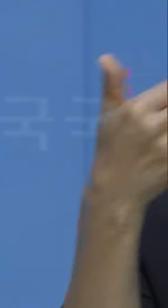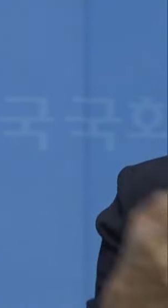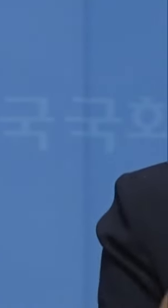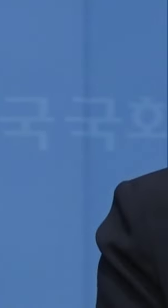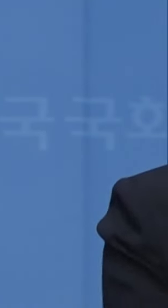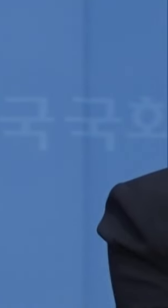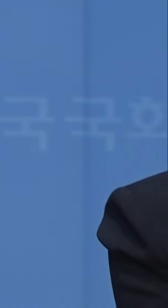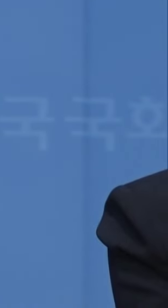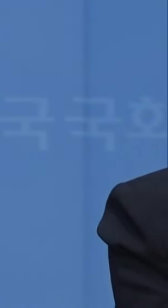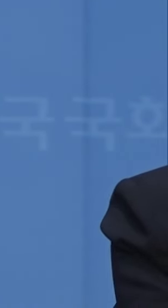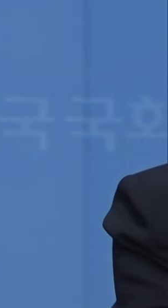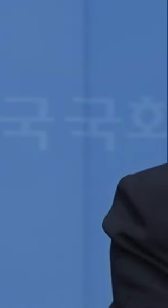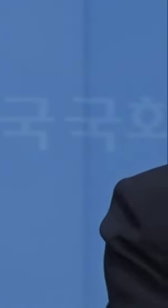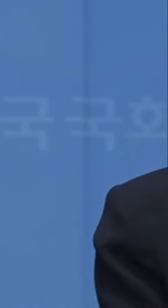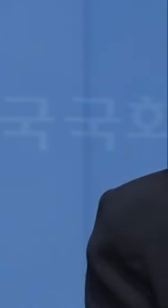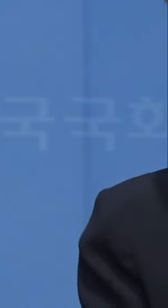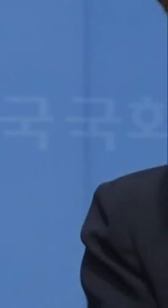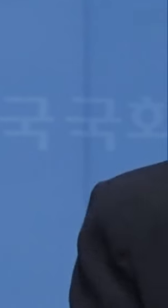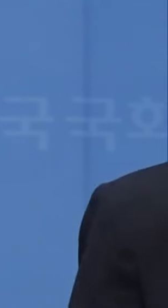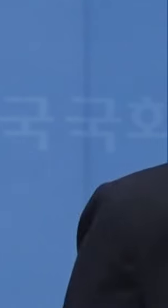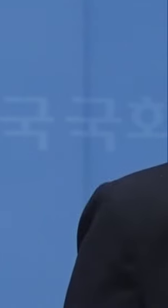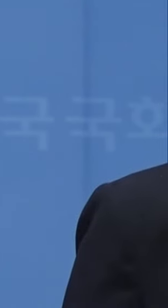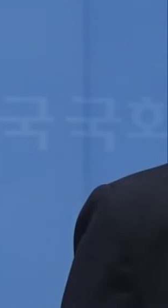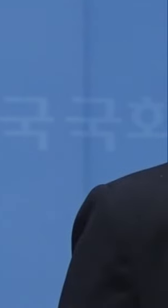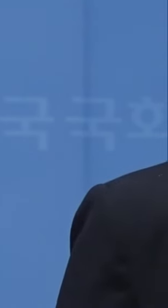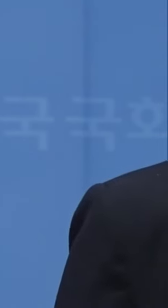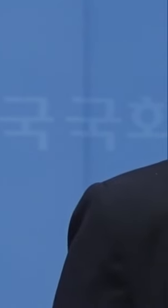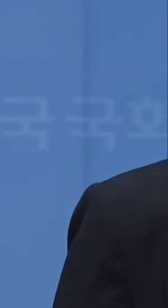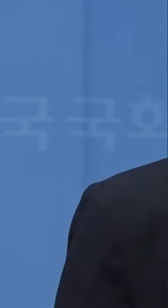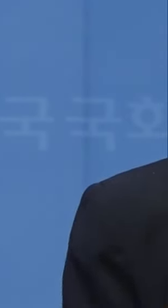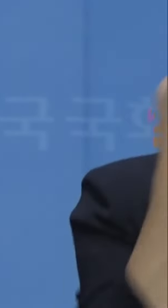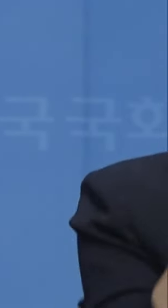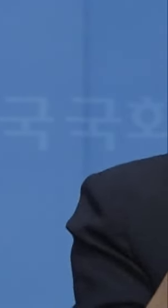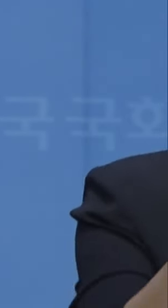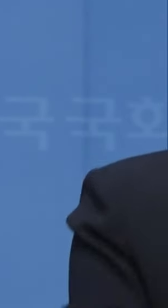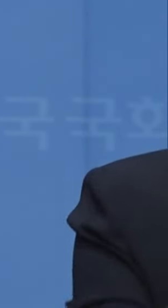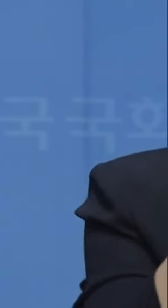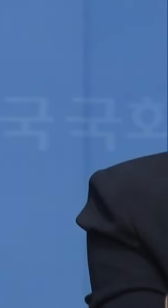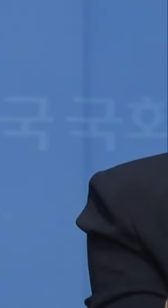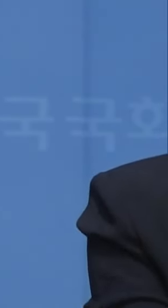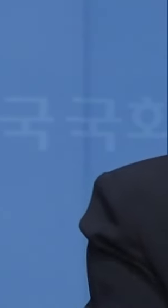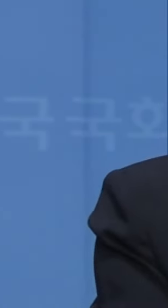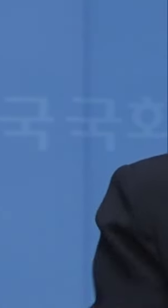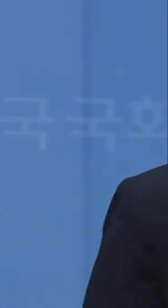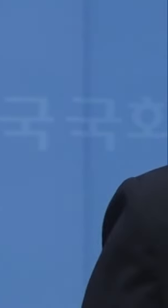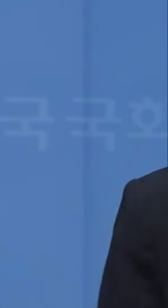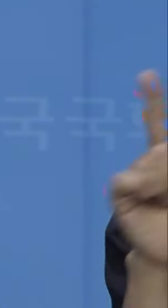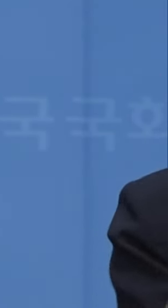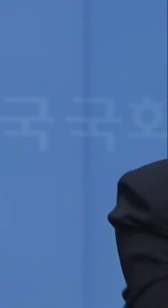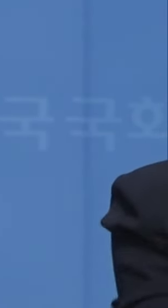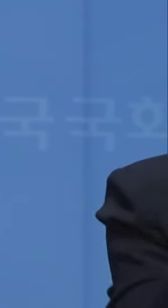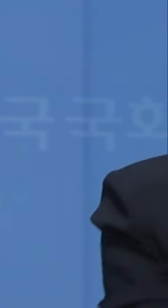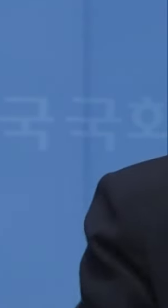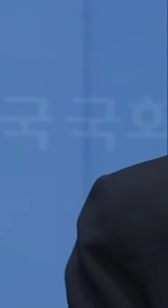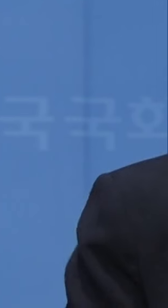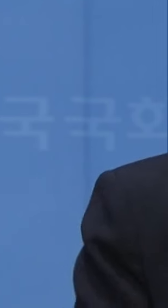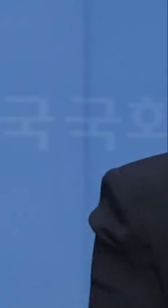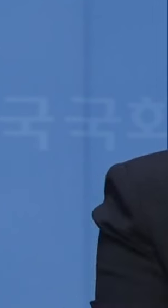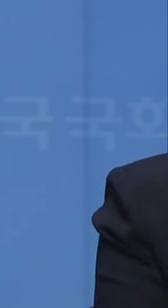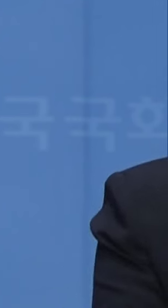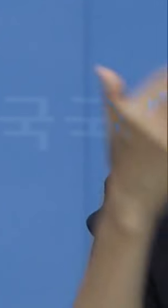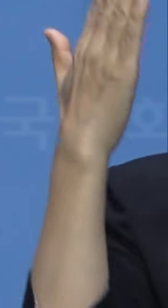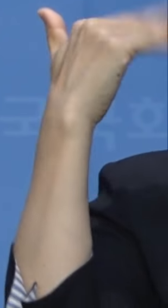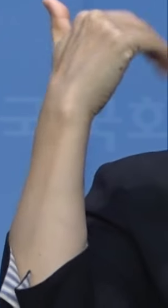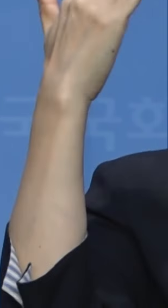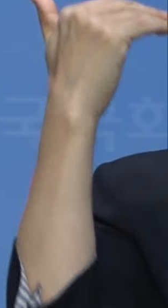적이 있나요 참고인 조사는 어떤 수사를 어떻게 했다는 소리를 들어본